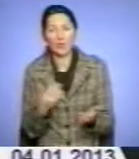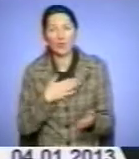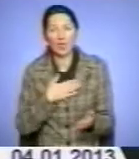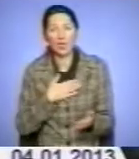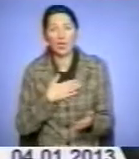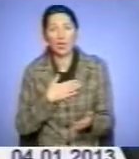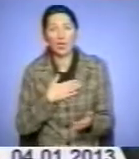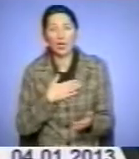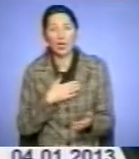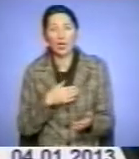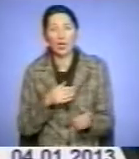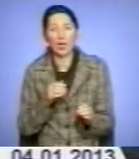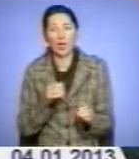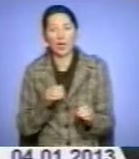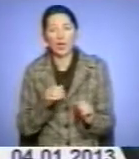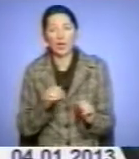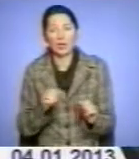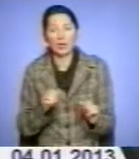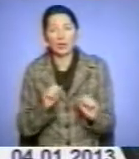наших, можновладців,